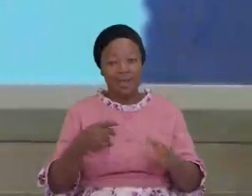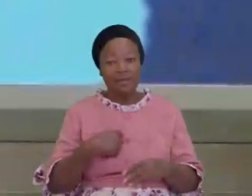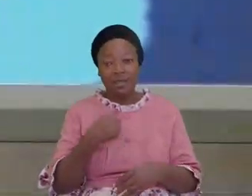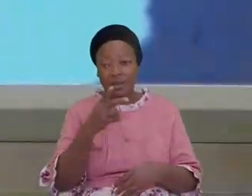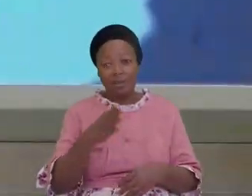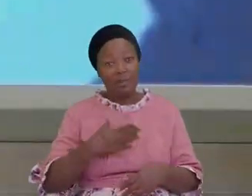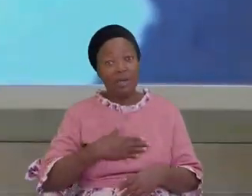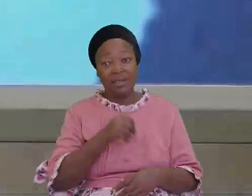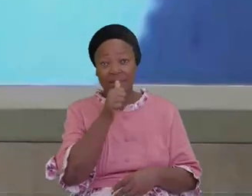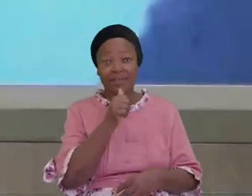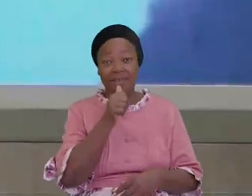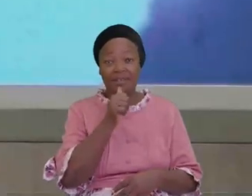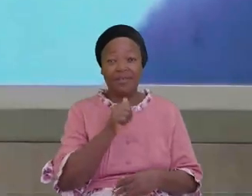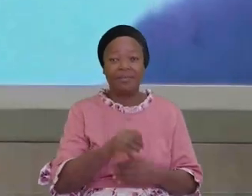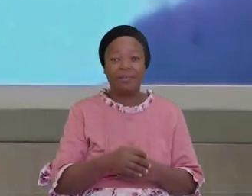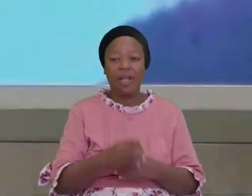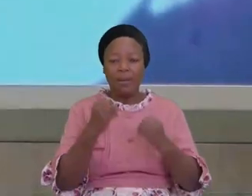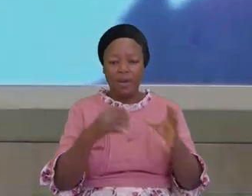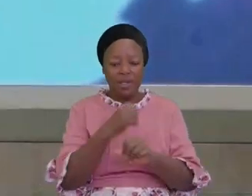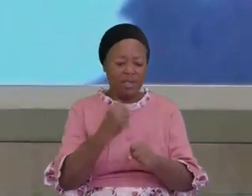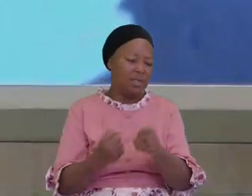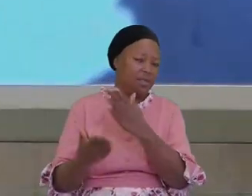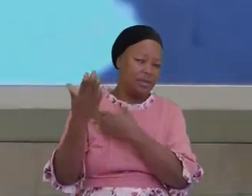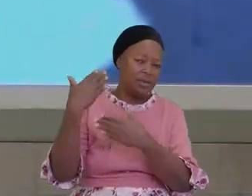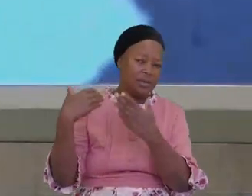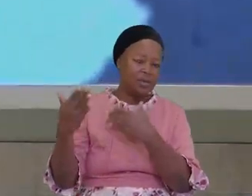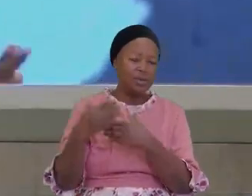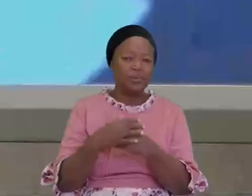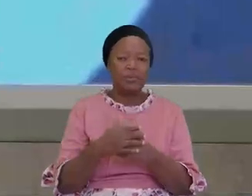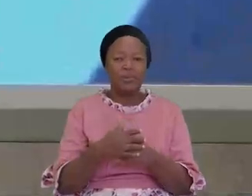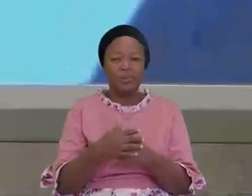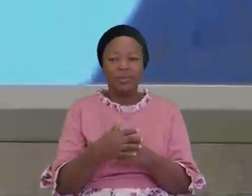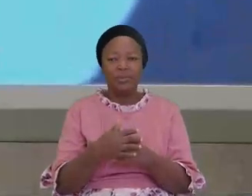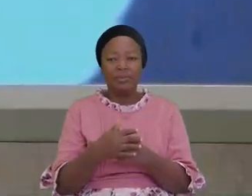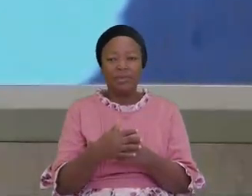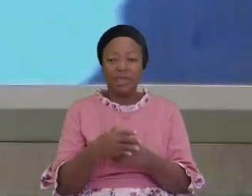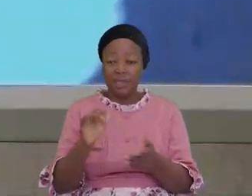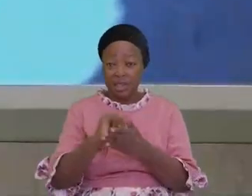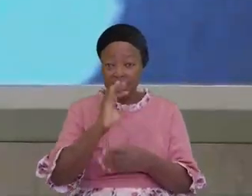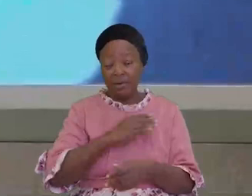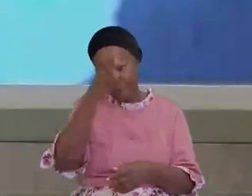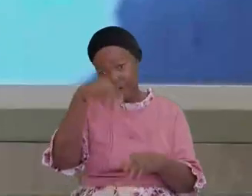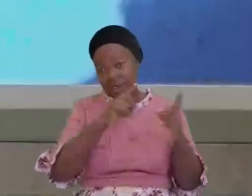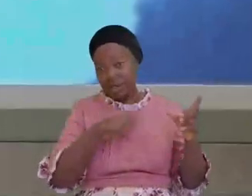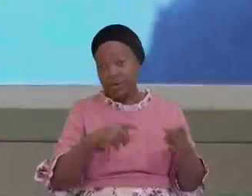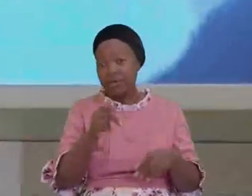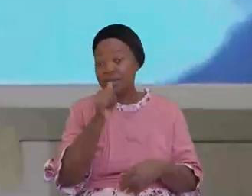Je vais vous donner mon secret. Il y a de cela plusieurs années, après être sauvé,